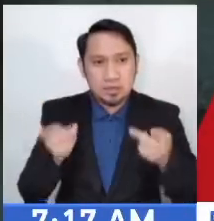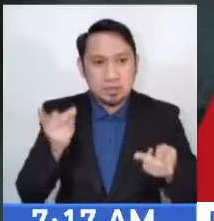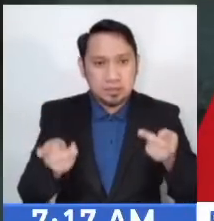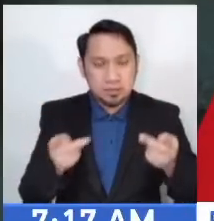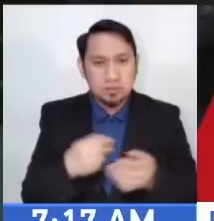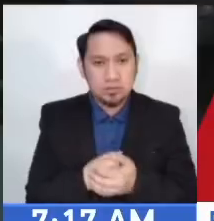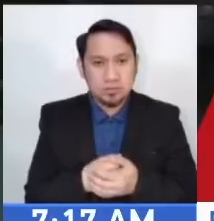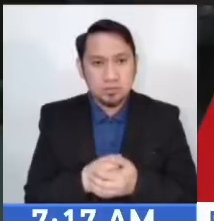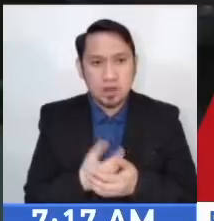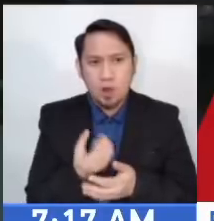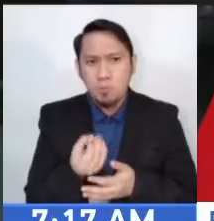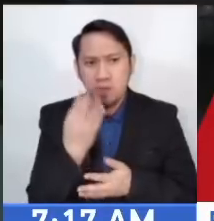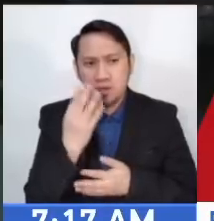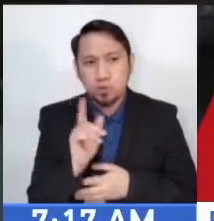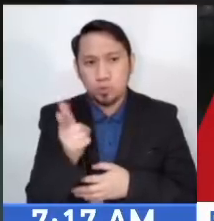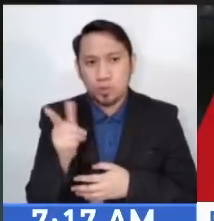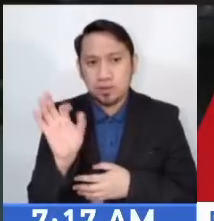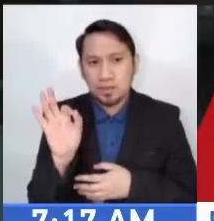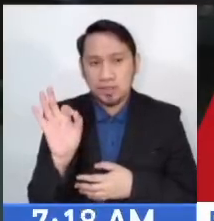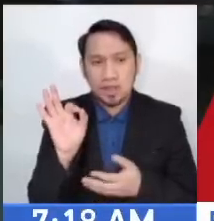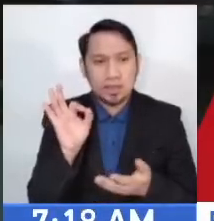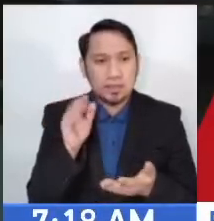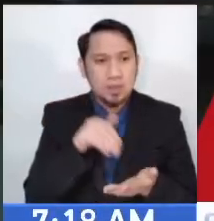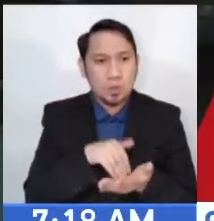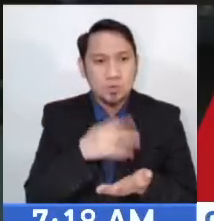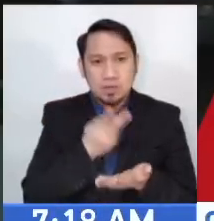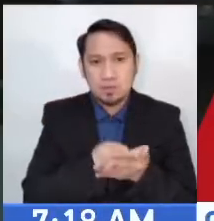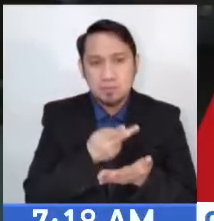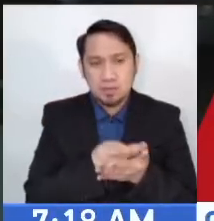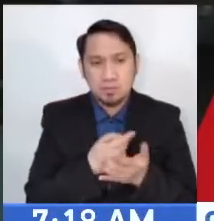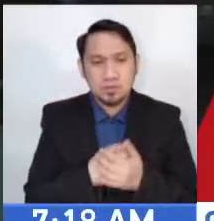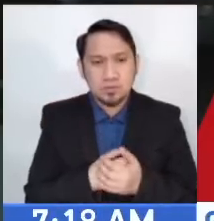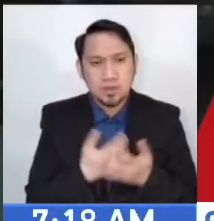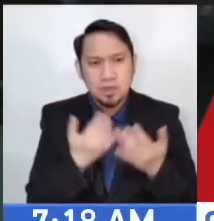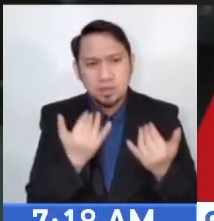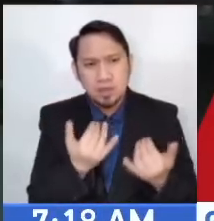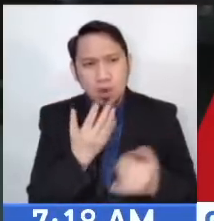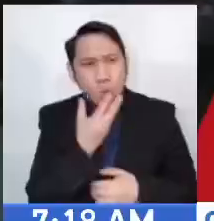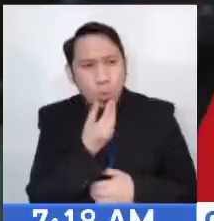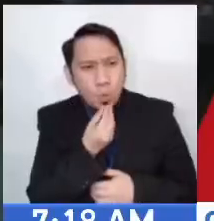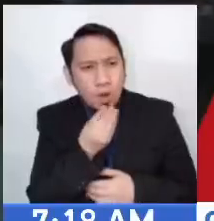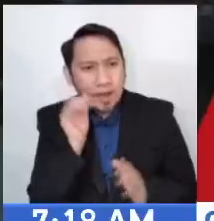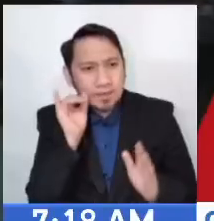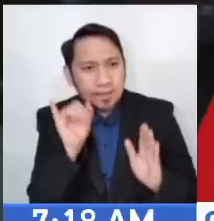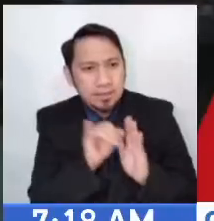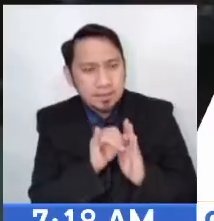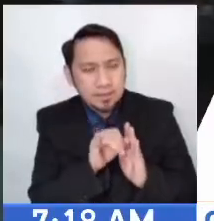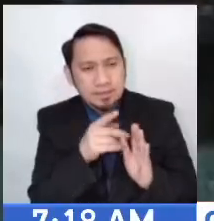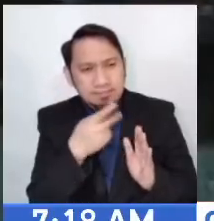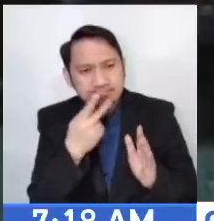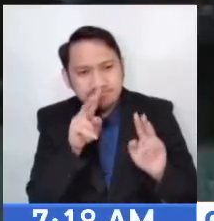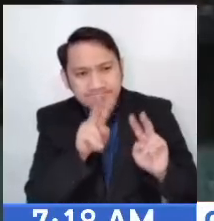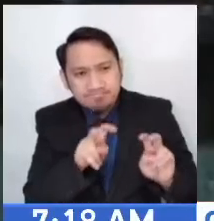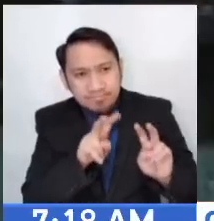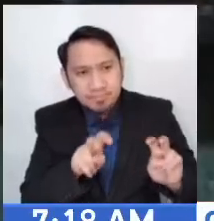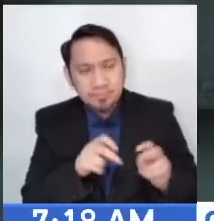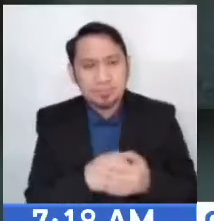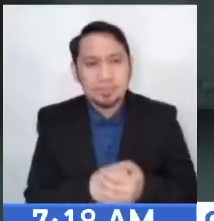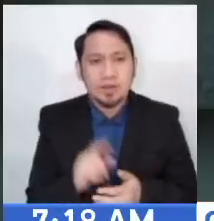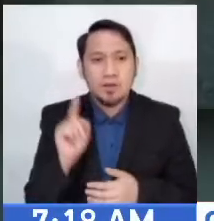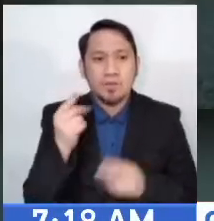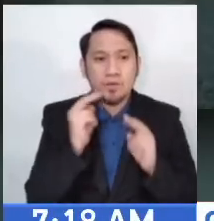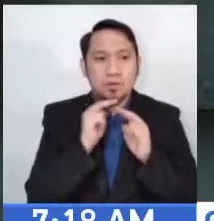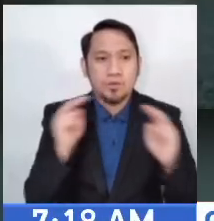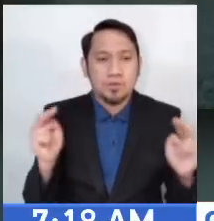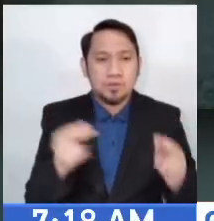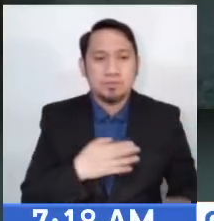ng 29,000 pesos. Inaalam pa ang pagkakakilanlan ng mga nagnakaw. Yan ang unang balita. May Bermudez,